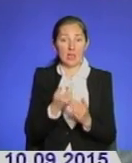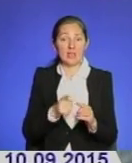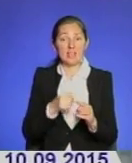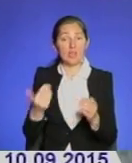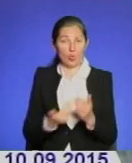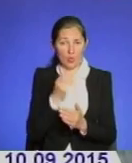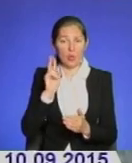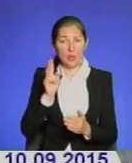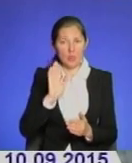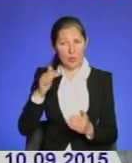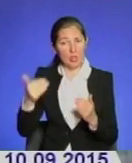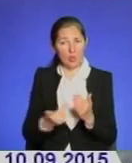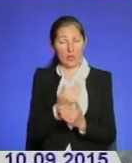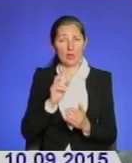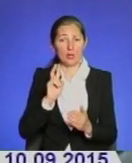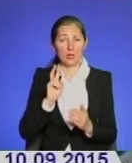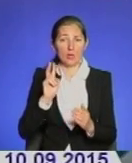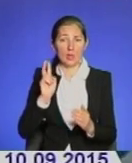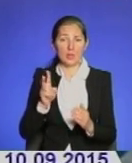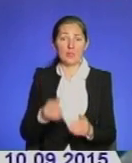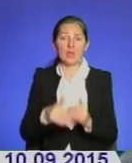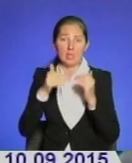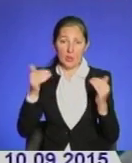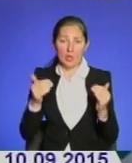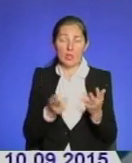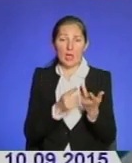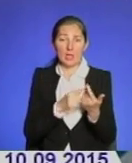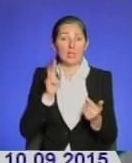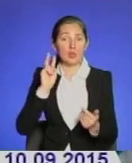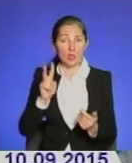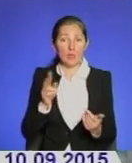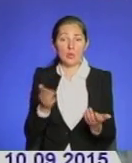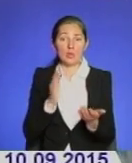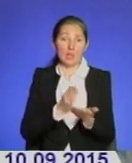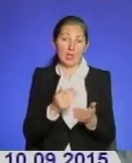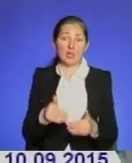збільшувати кількість існуючих тролейбусів на тих лініях, де є найбільше звернень від мешканців, де є найбільша потреба.